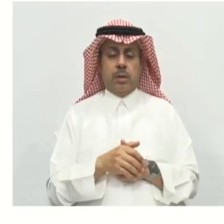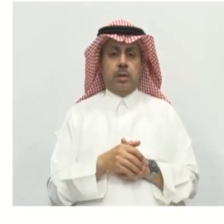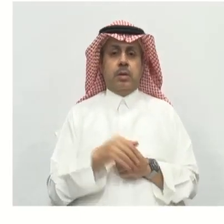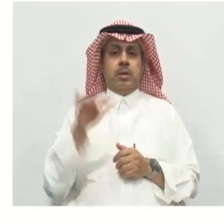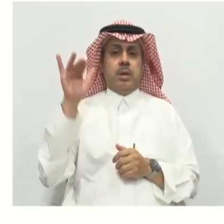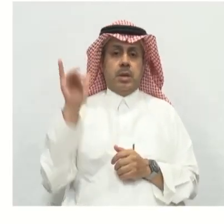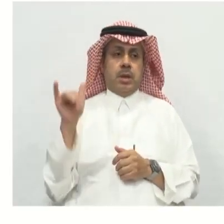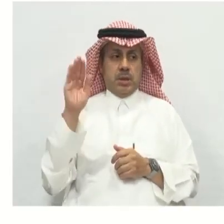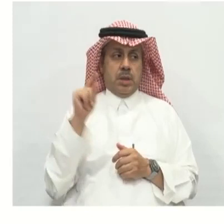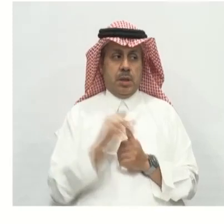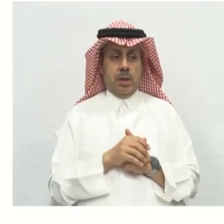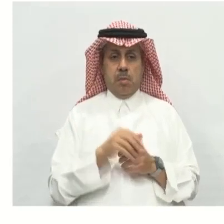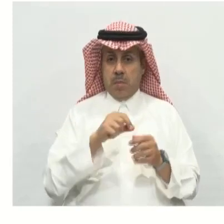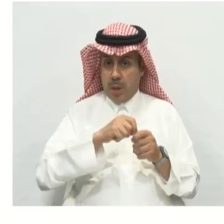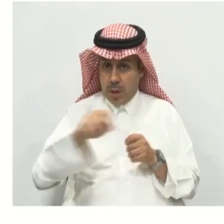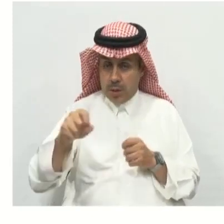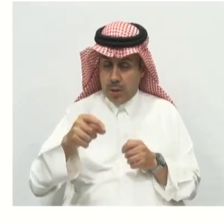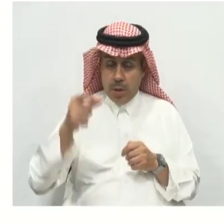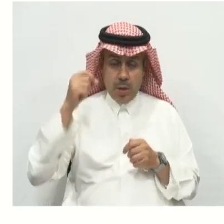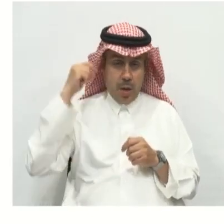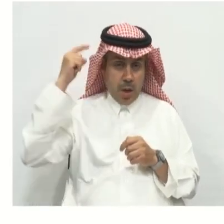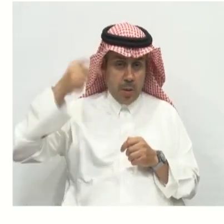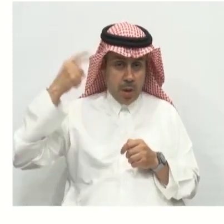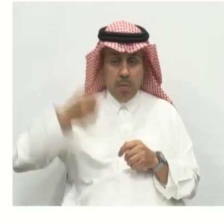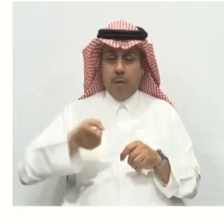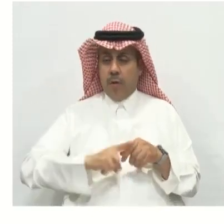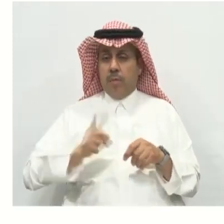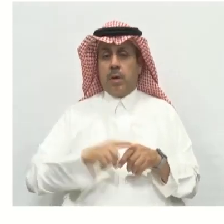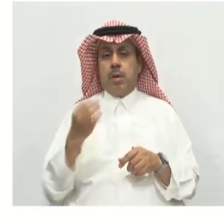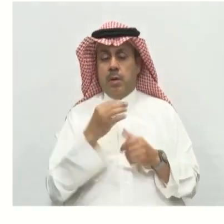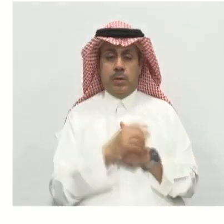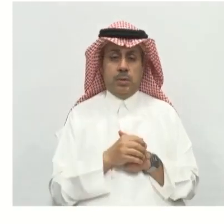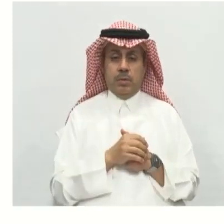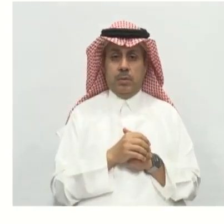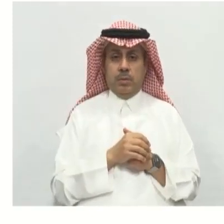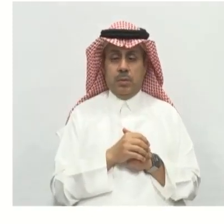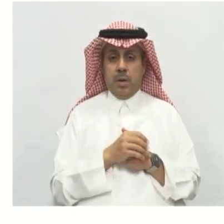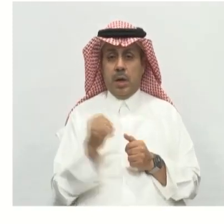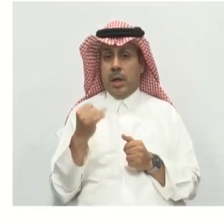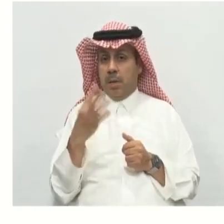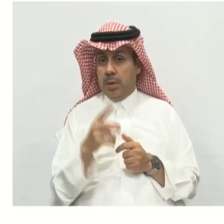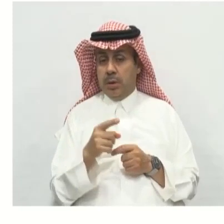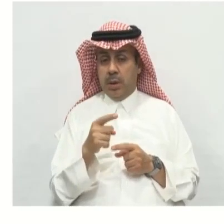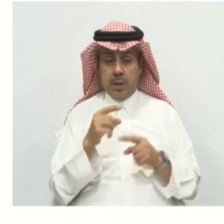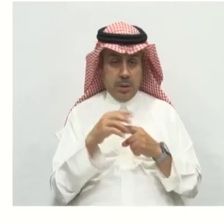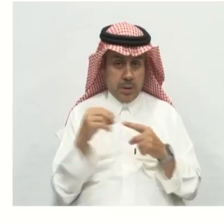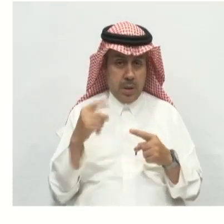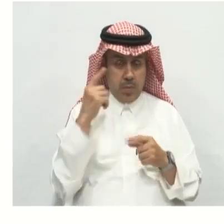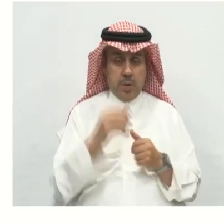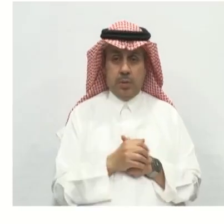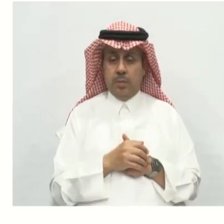تكرار توارد الكلمه في عفوا الكلمات في العباره المرشحه وتكون قيمت بين سالب واحد ويرمز الى